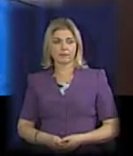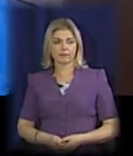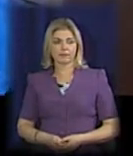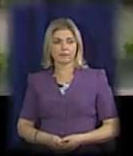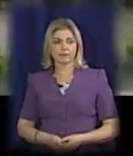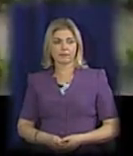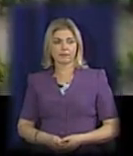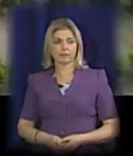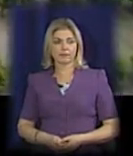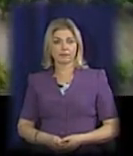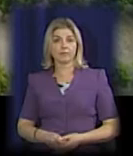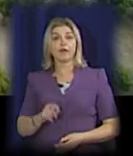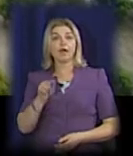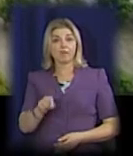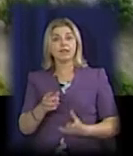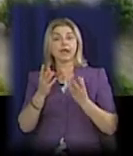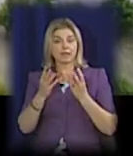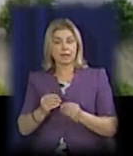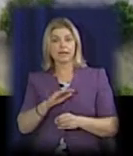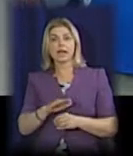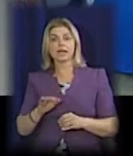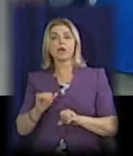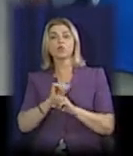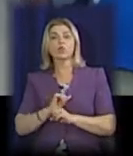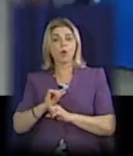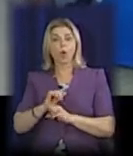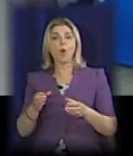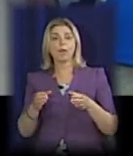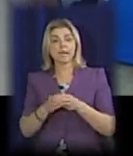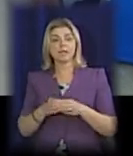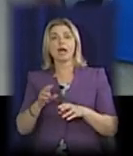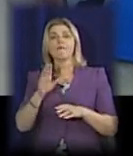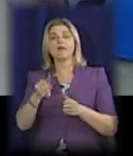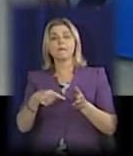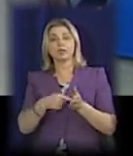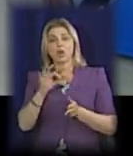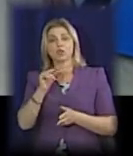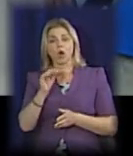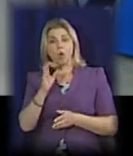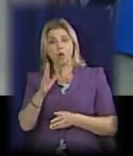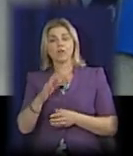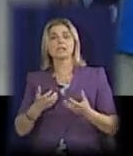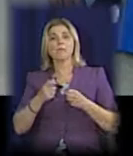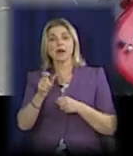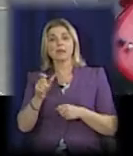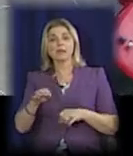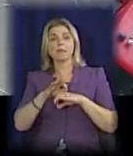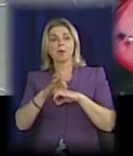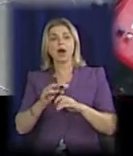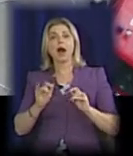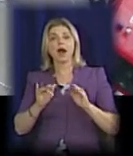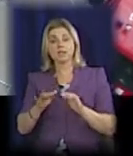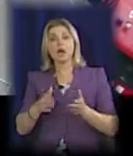лінія. Того ж дня в дитячому оздоровчому комплексі «Спортіум» у місті Очаків рятувальники провели акцію